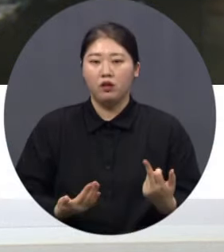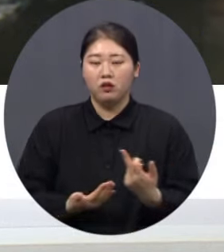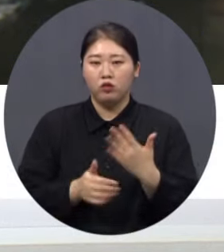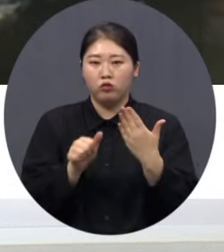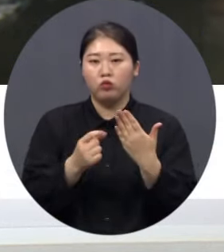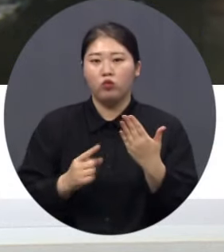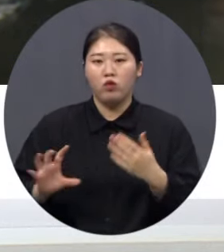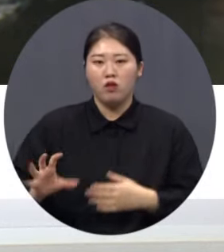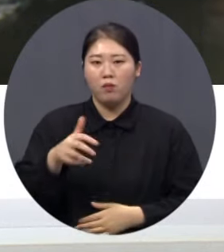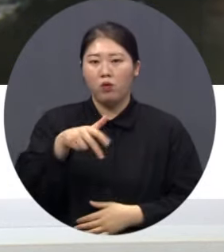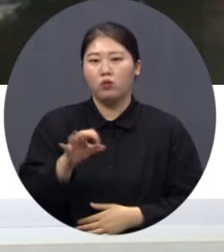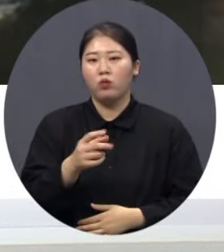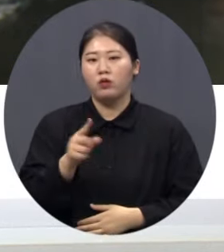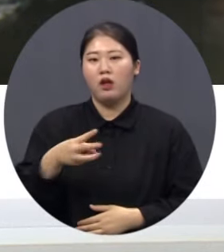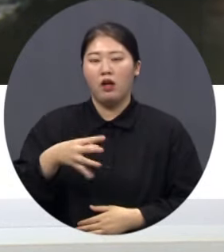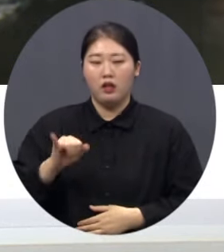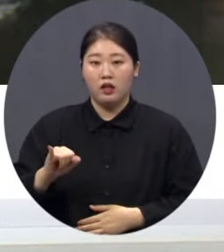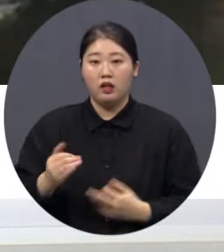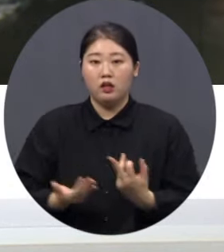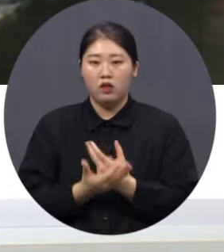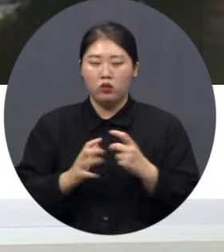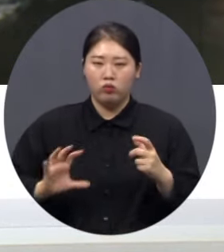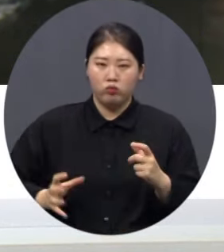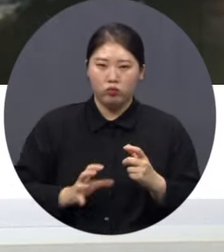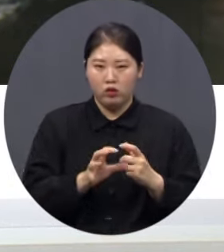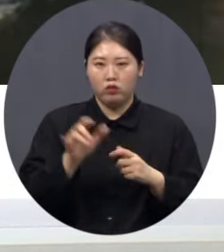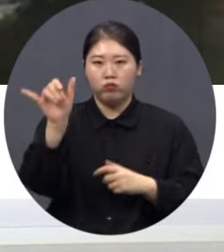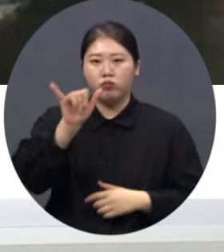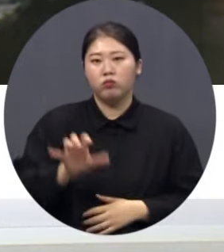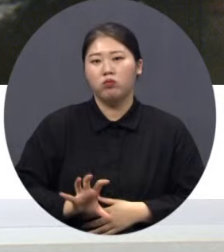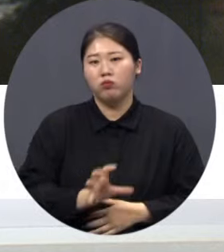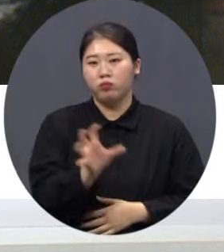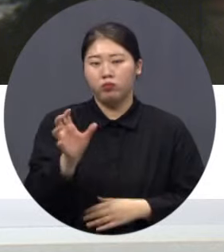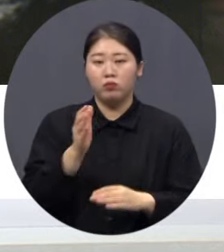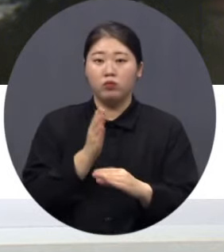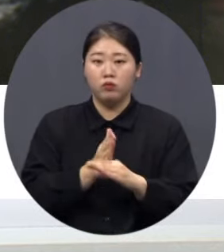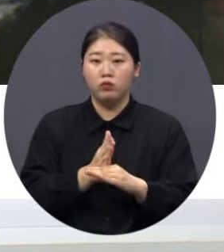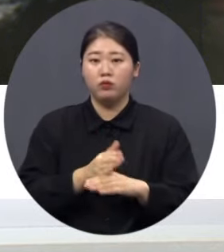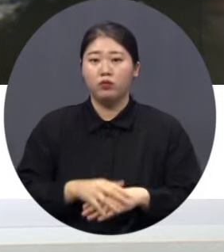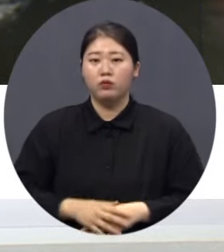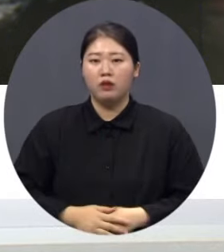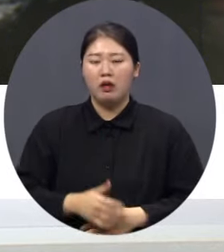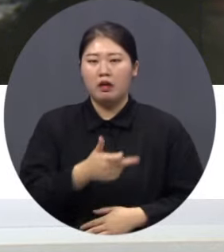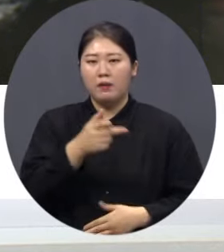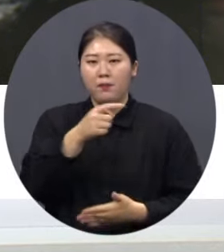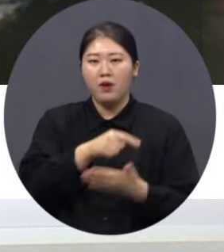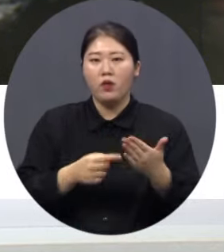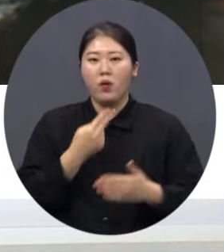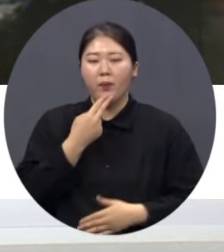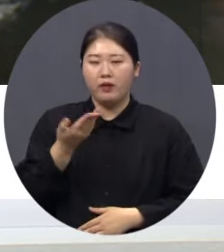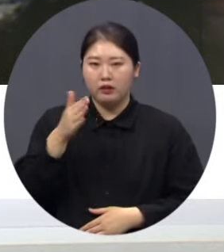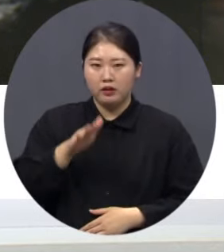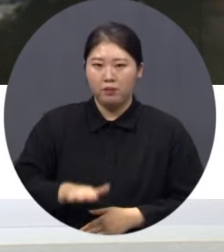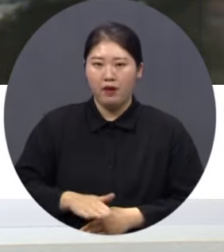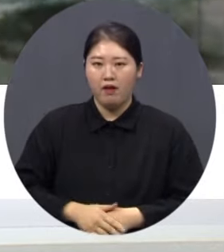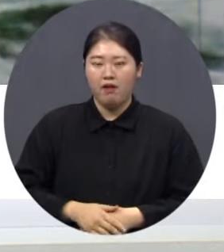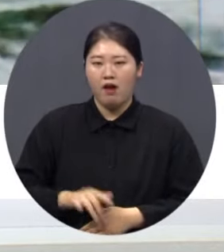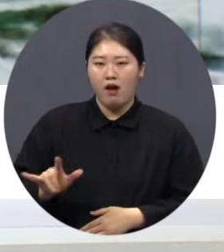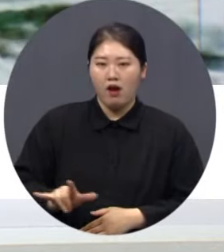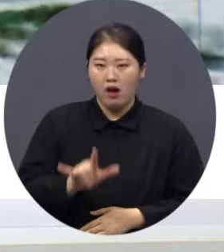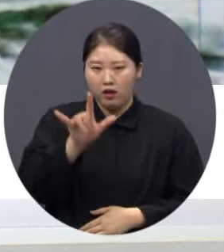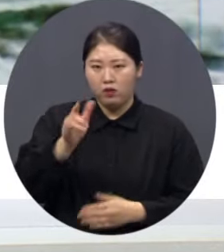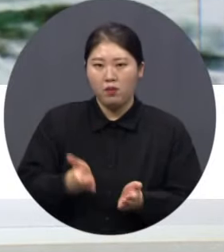제9호 태풍 종다리는 조금 전 제주를 지나 서해안으로 북상하고 있는데요. 큰 피해는 없었지만